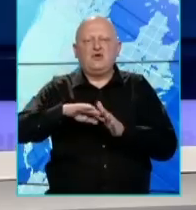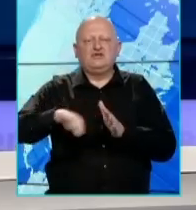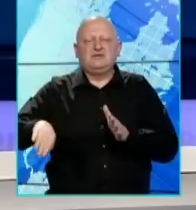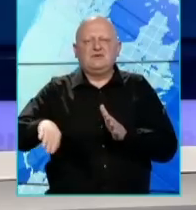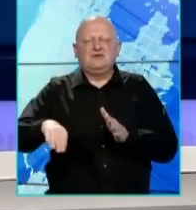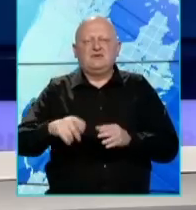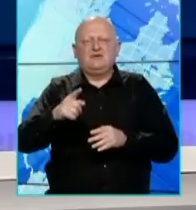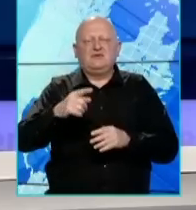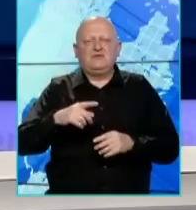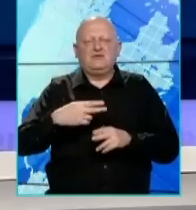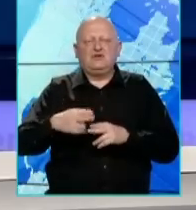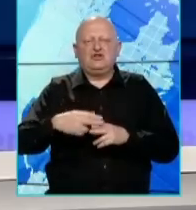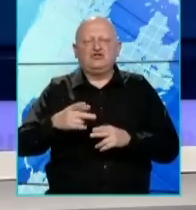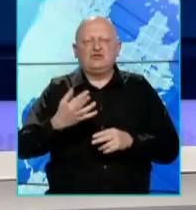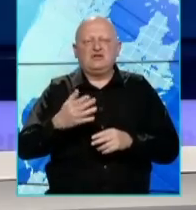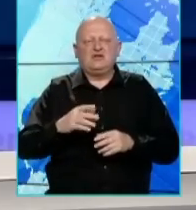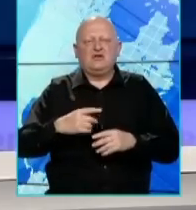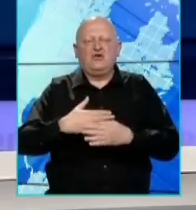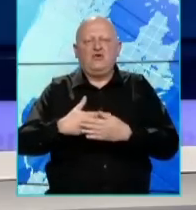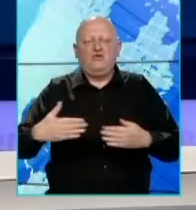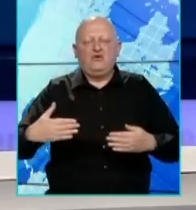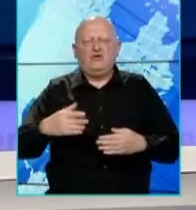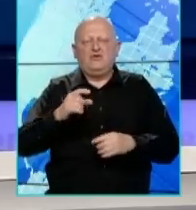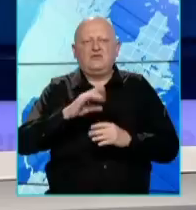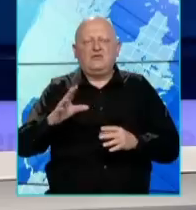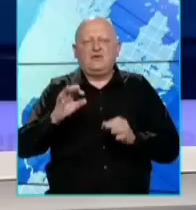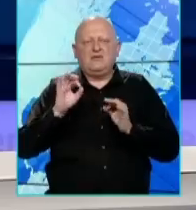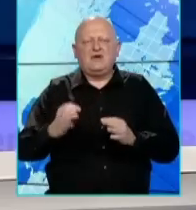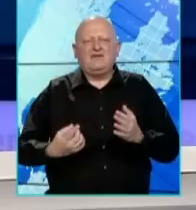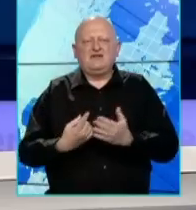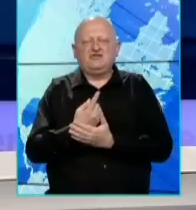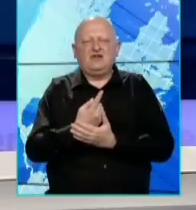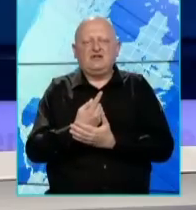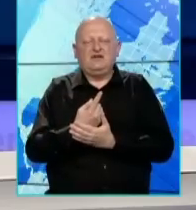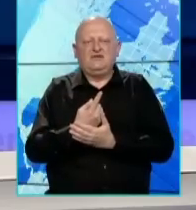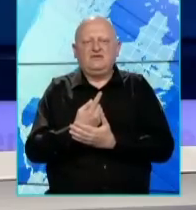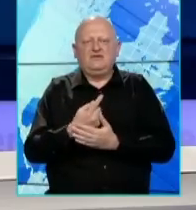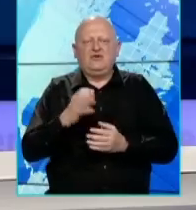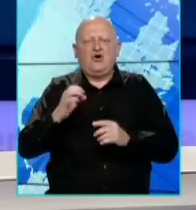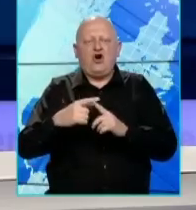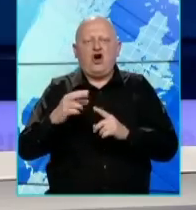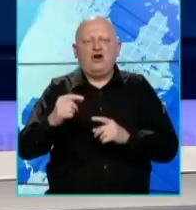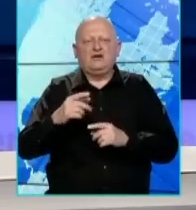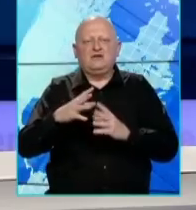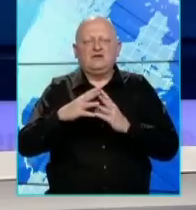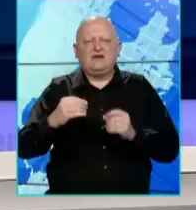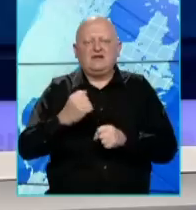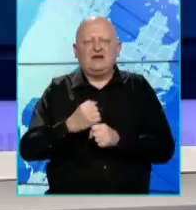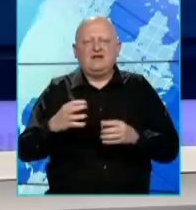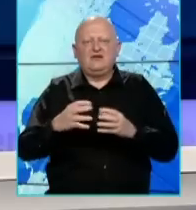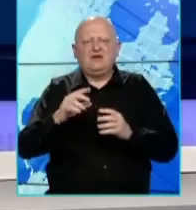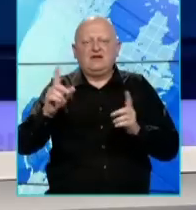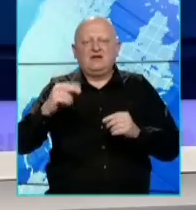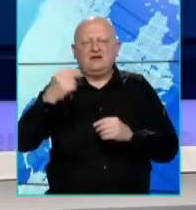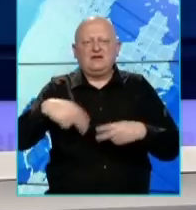odcjepljenjem. Potraga za rješenjem na nekoliko frontova, ali bez konkretnih rezultata. U OHR-u tajna radna grupa, u